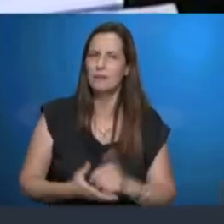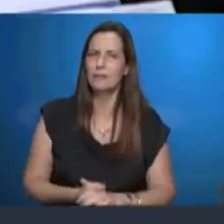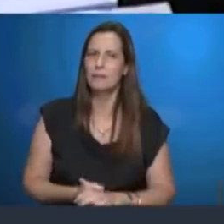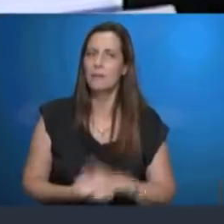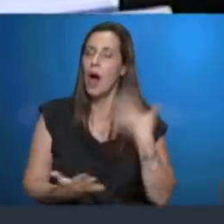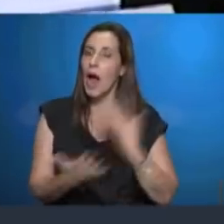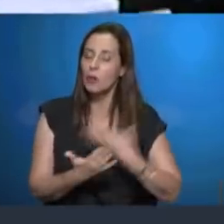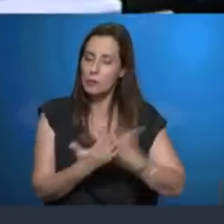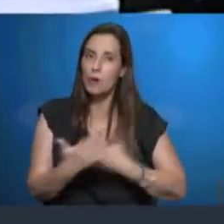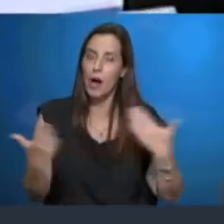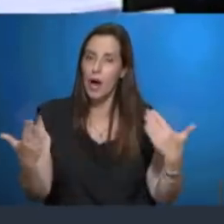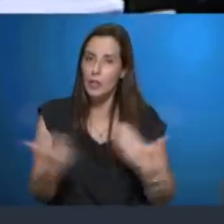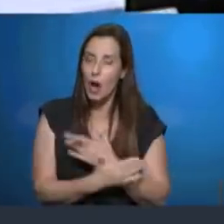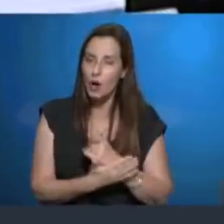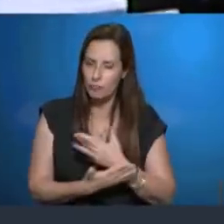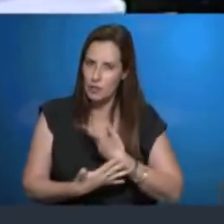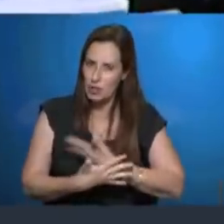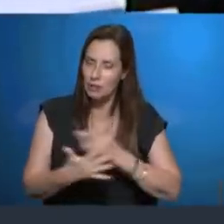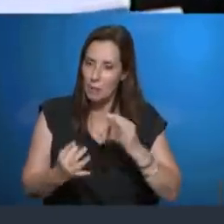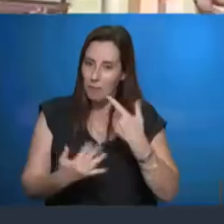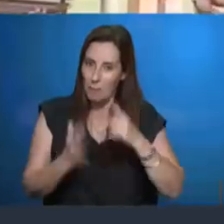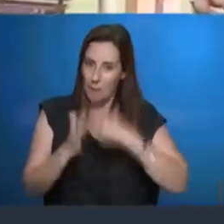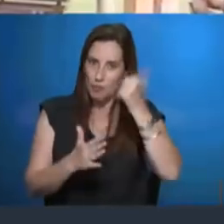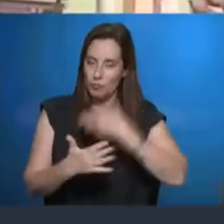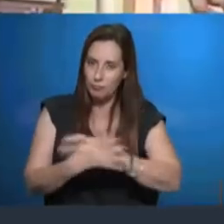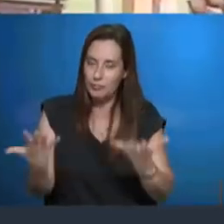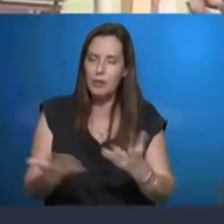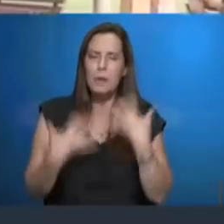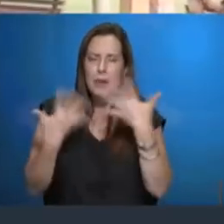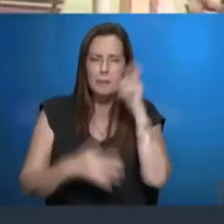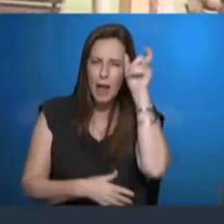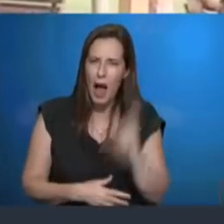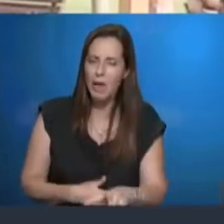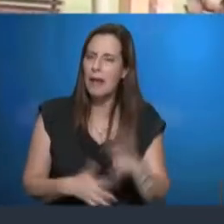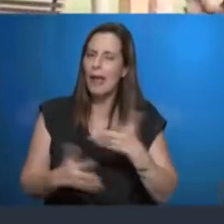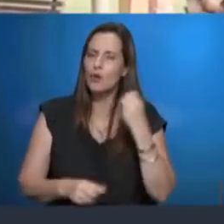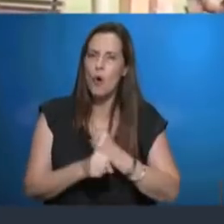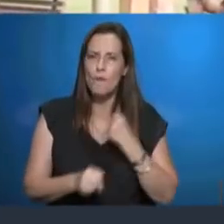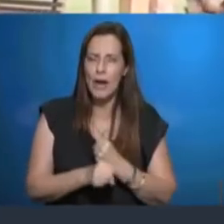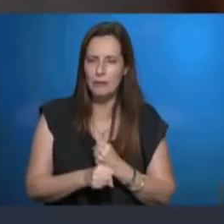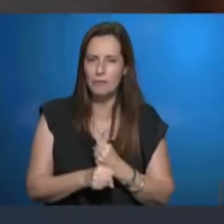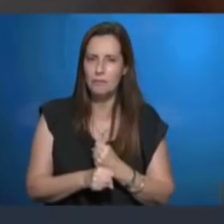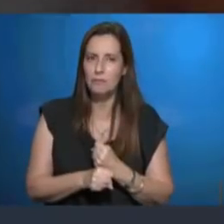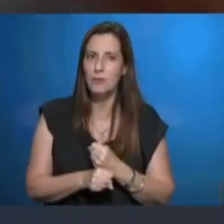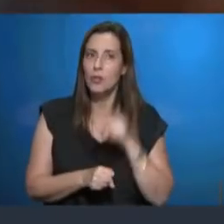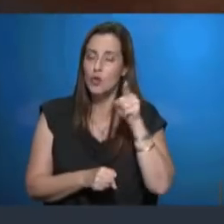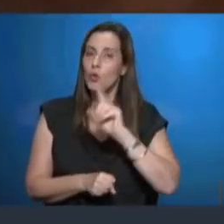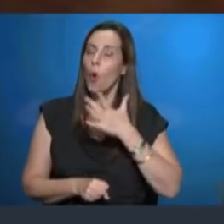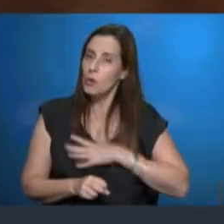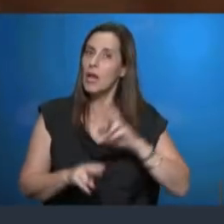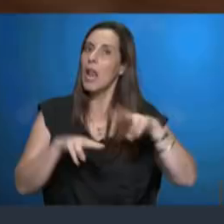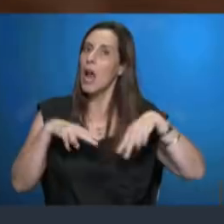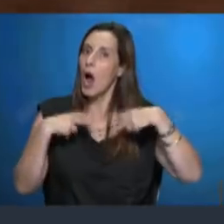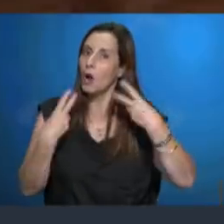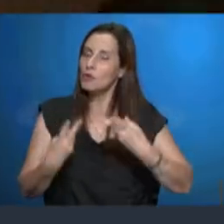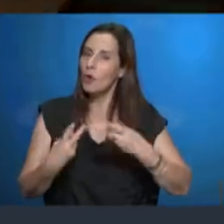עדויות ומסמכים חדשים שנחשוף כאן בפעם הראשונה שופכים אור על דרך התנהלותו של מי שרוצה לחזור